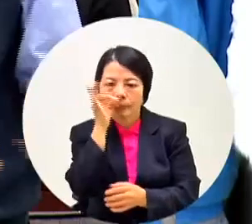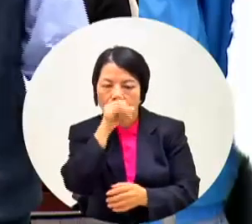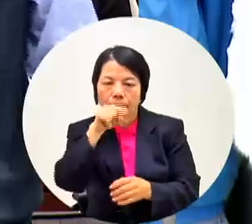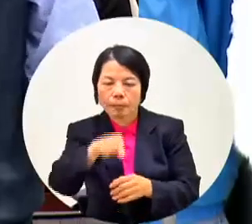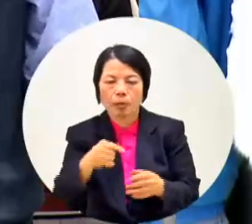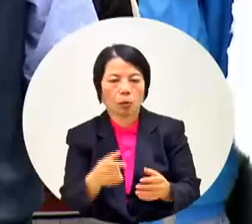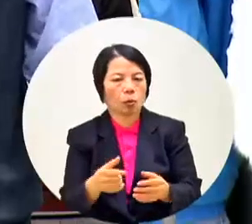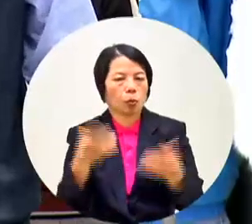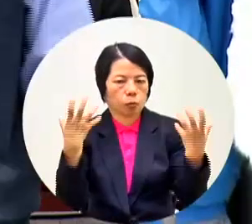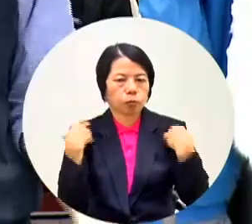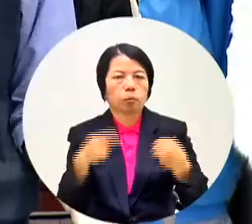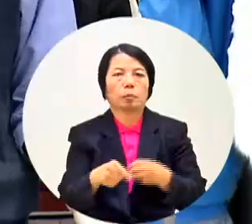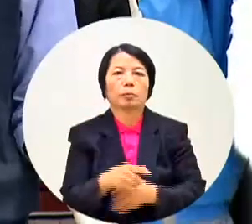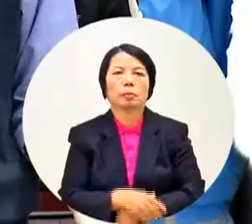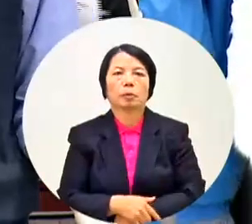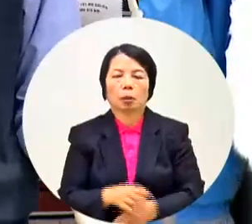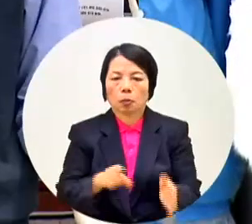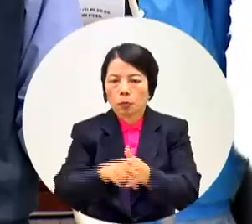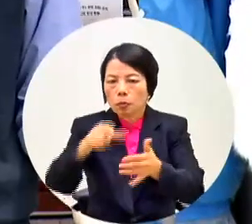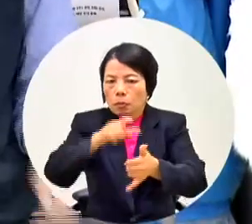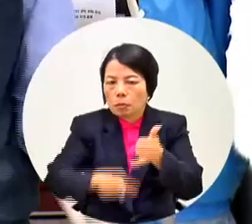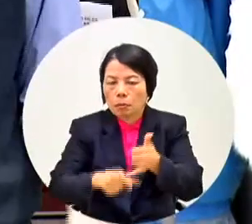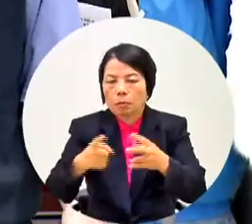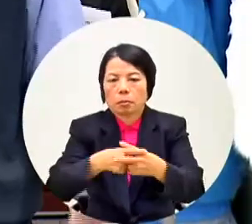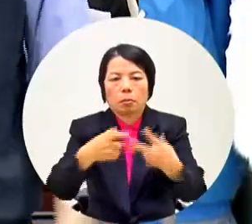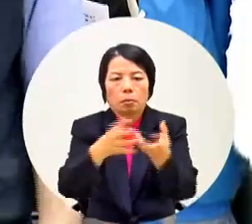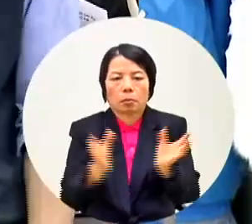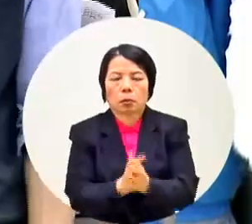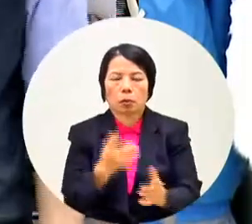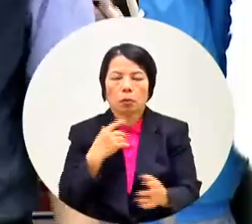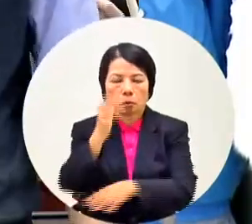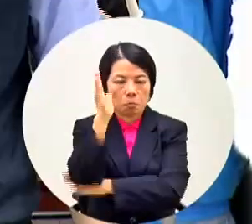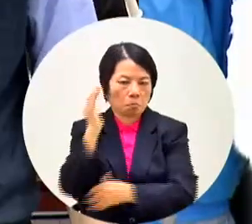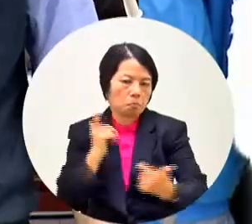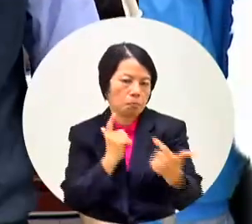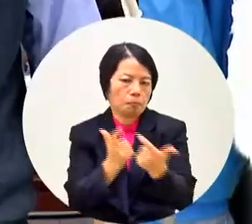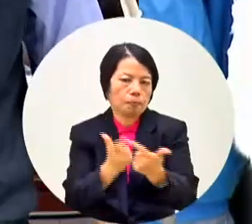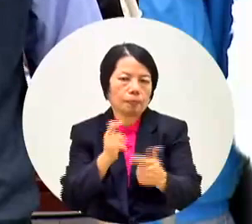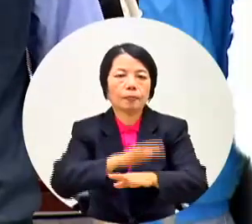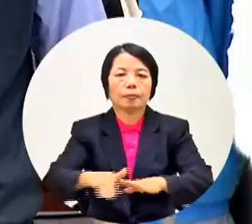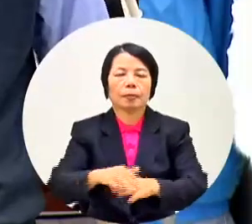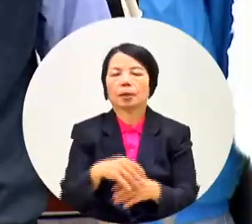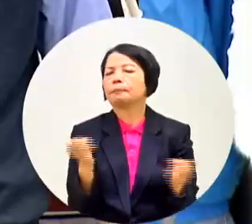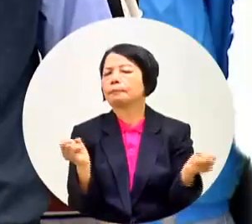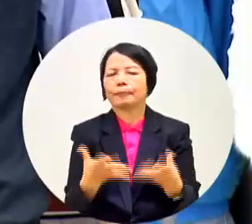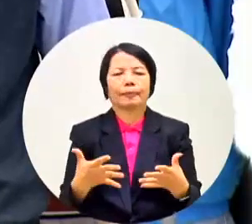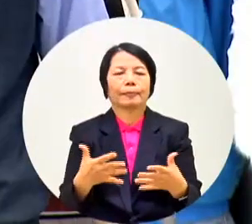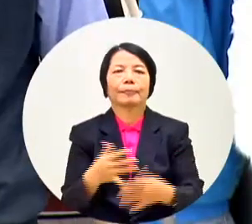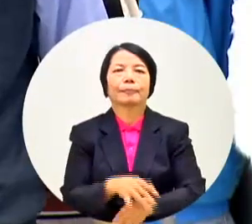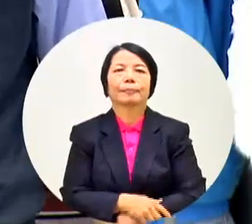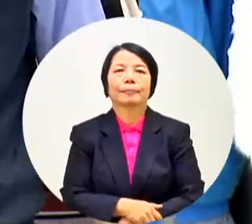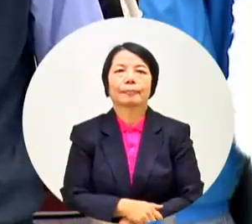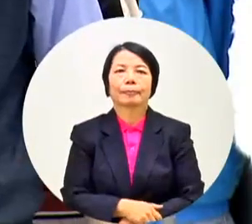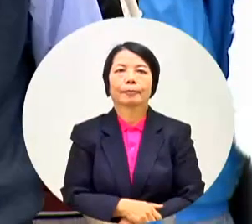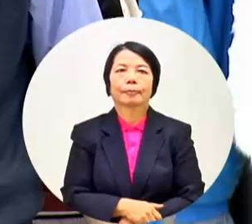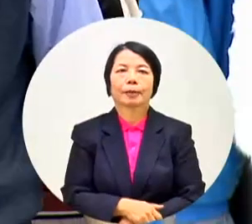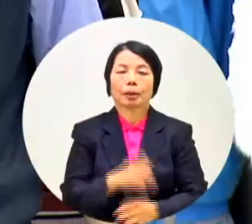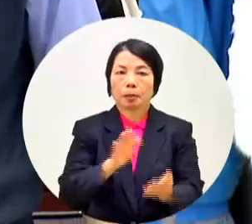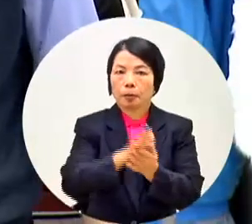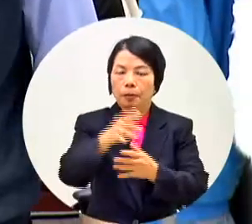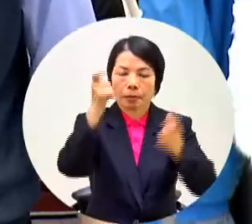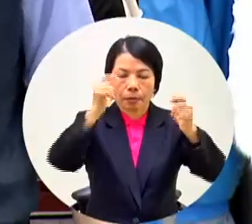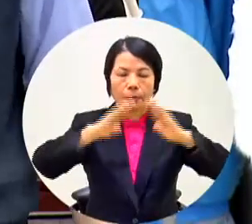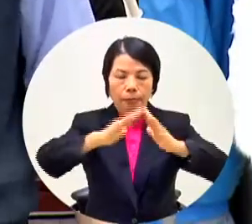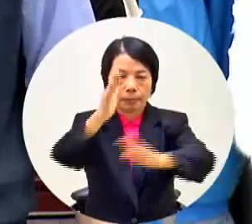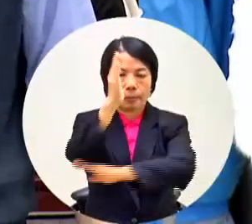政府全力照配合，没有问题，没有问题。所以在这里，未来高雄市政府如果我们这个态度是正确的，